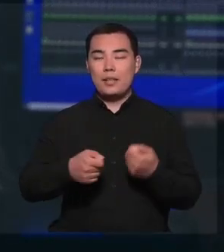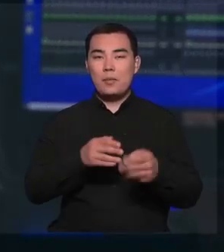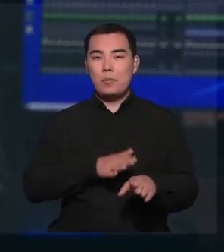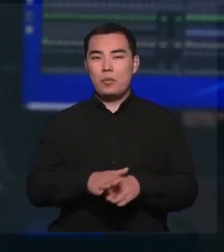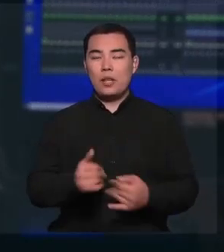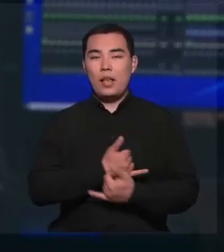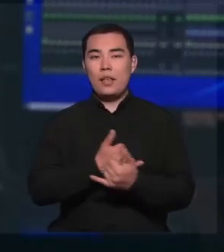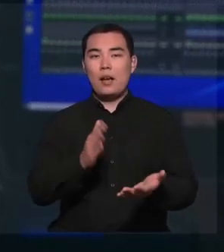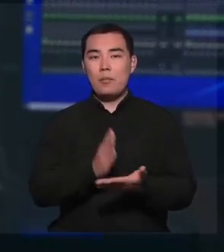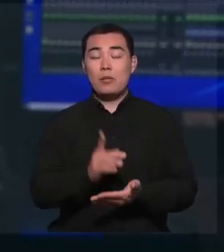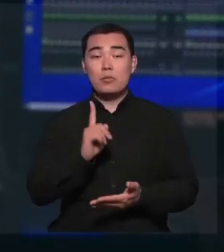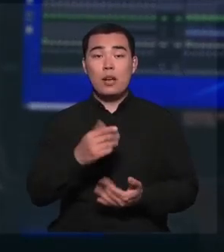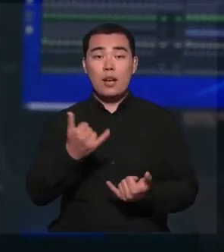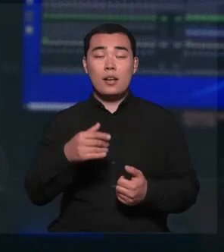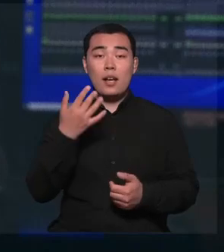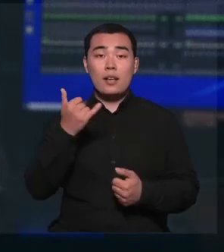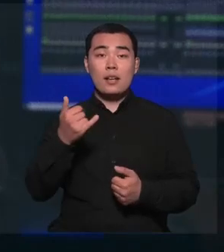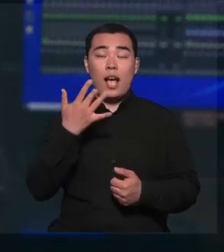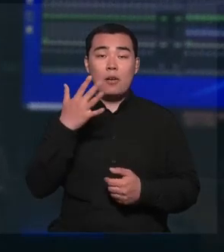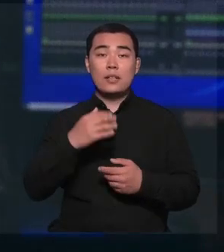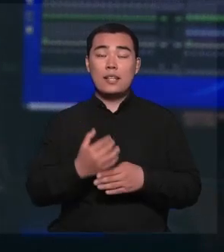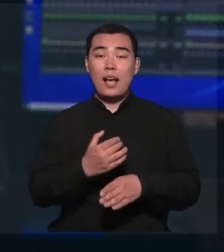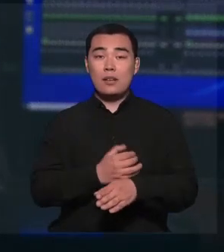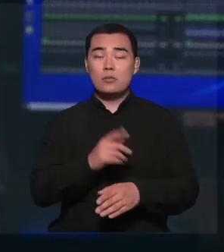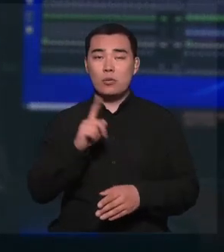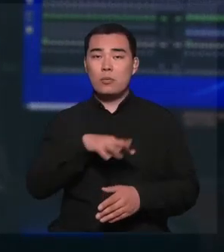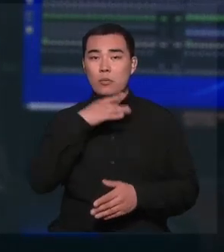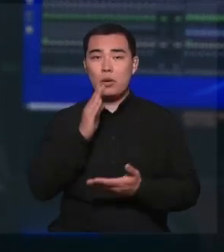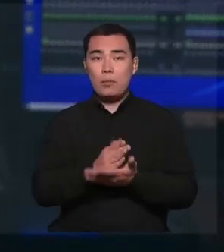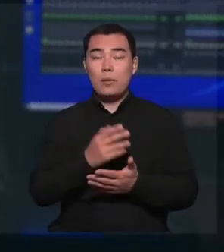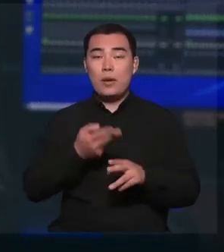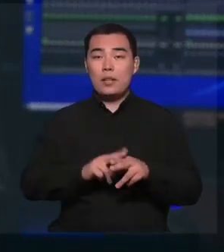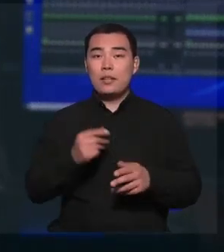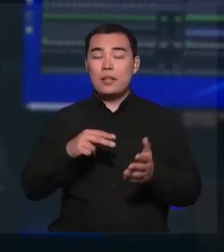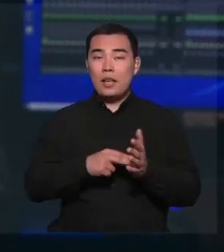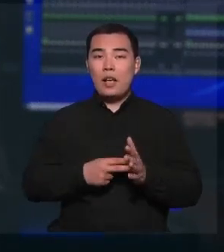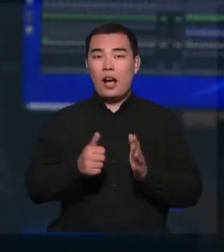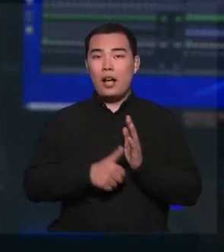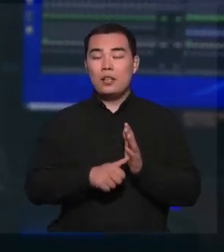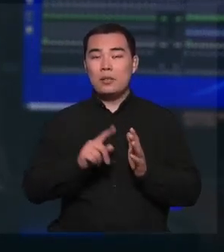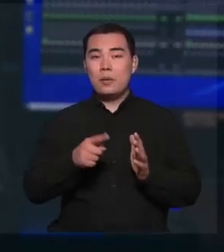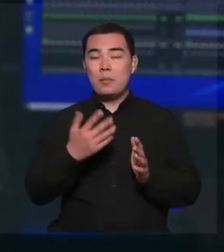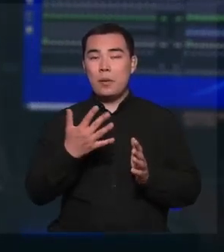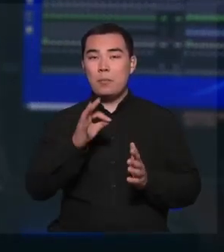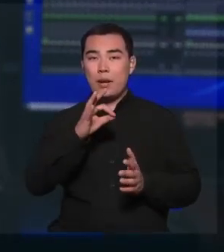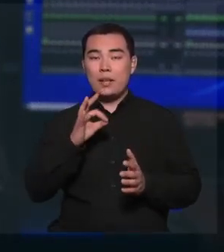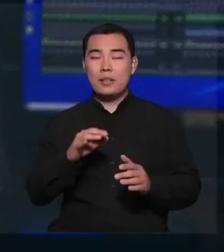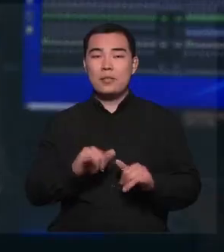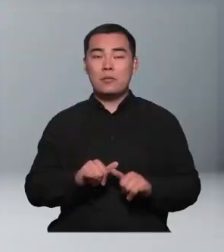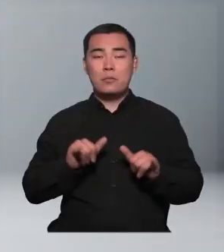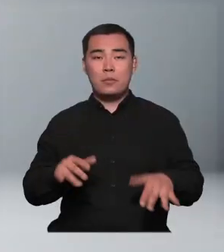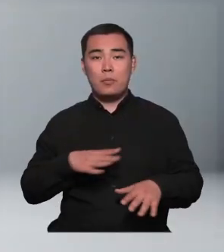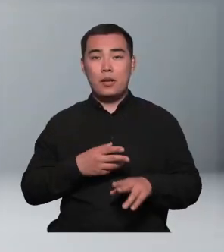толық қамтып отыр. Бірақ сырттан келетін тауар түрі әлде болса көп. Сондықтан бағалары 6,5%-ға дейін қымбаттаған. Бұл